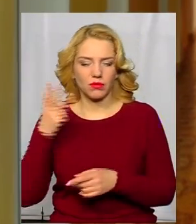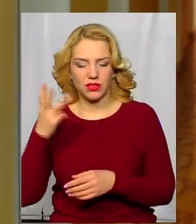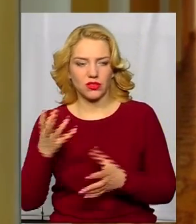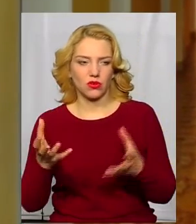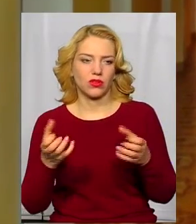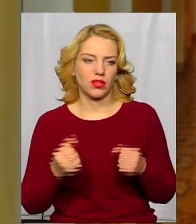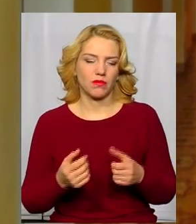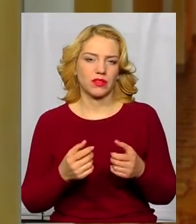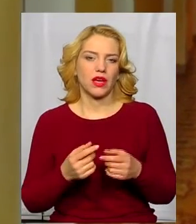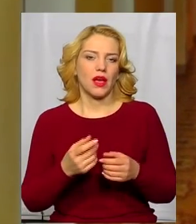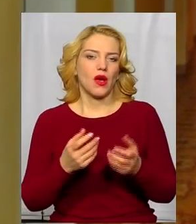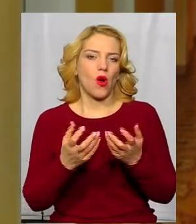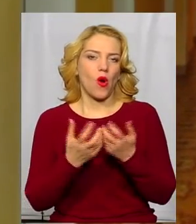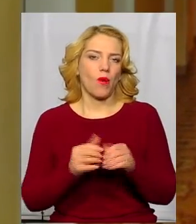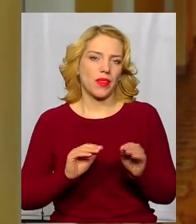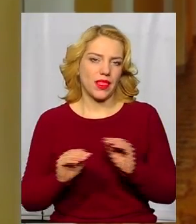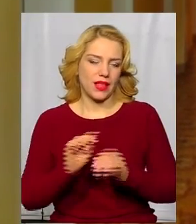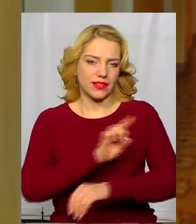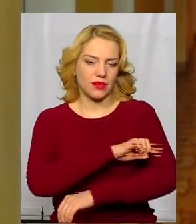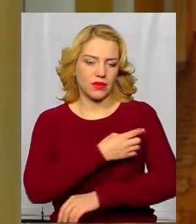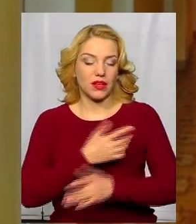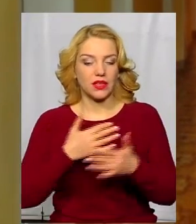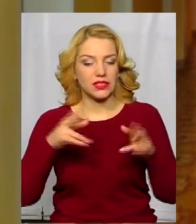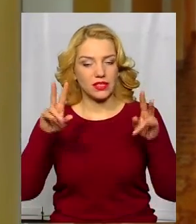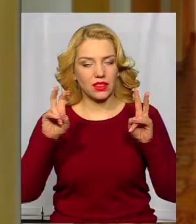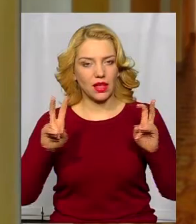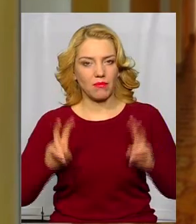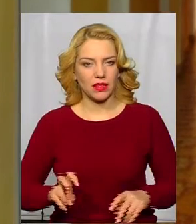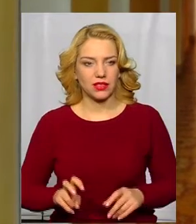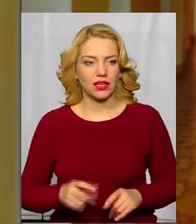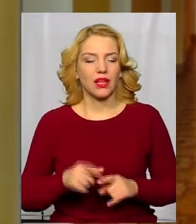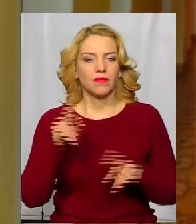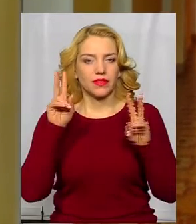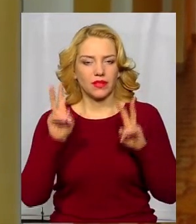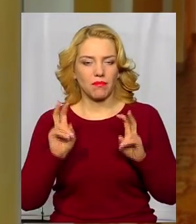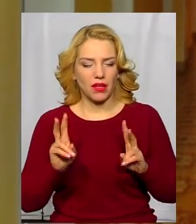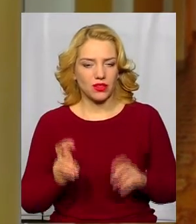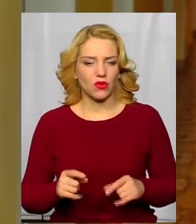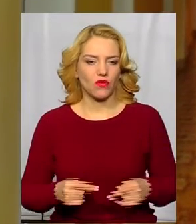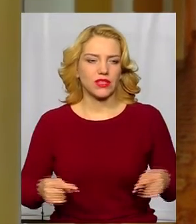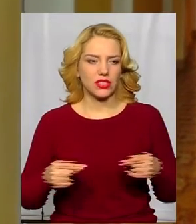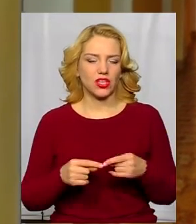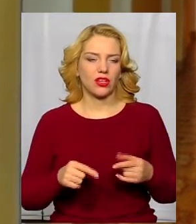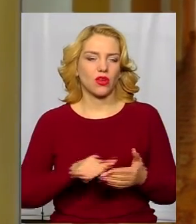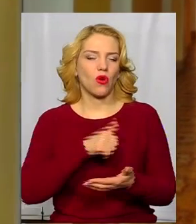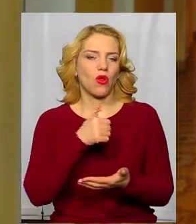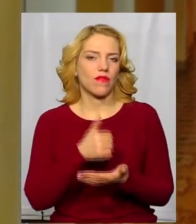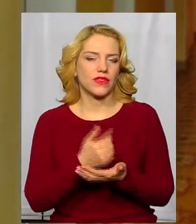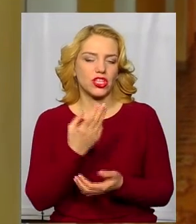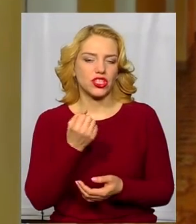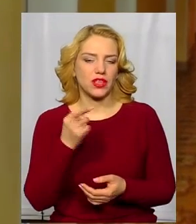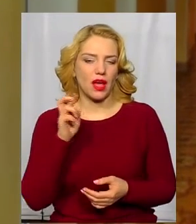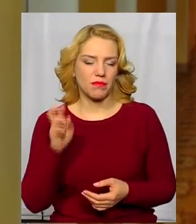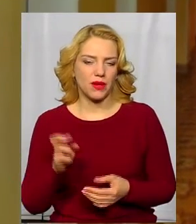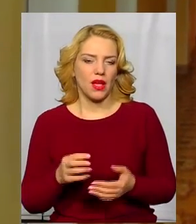різні тематики для збору коштів. Тематику визначає головний штаб благодійного фонду